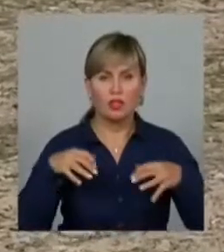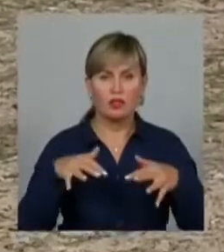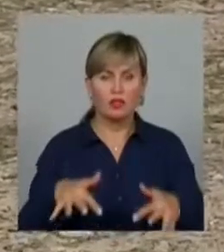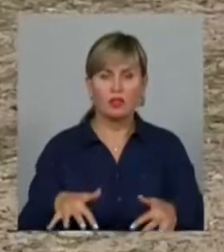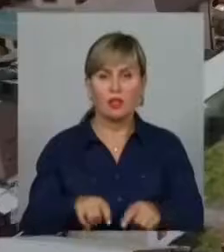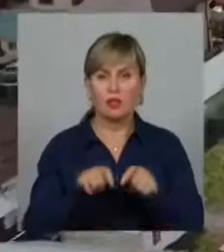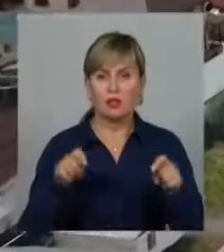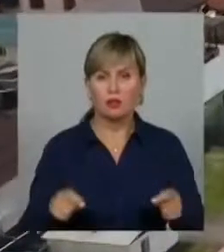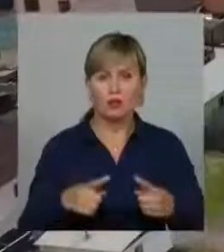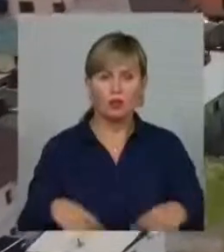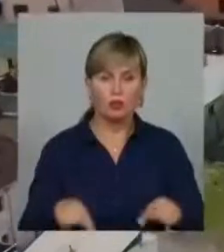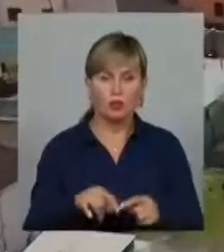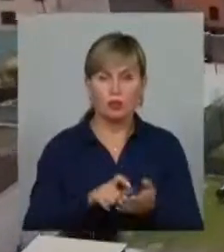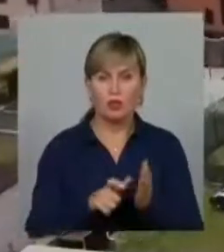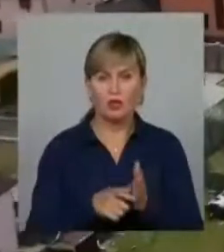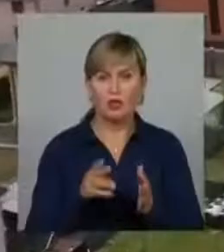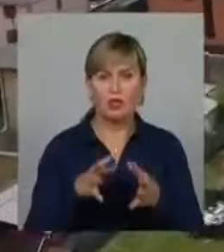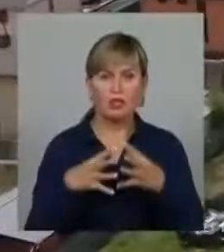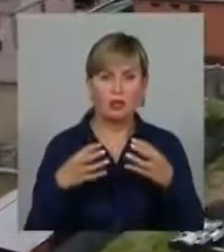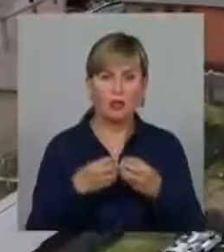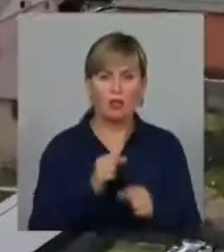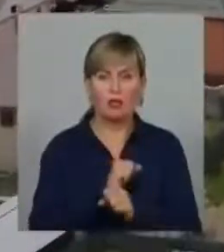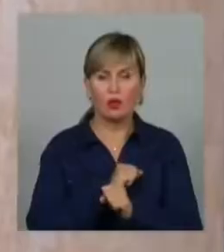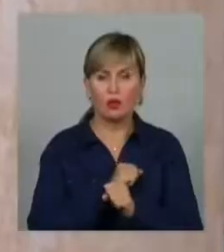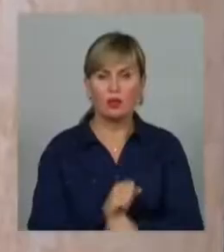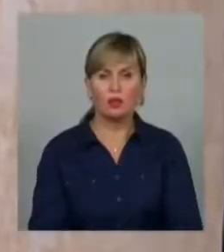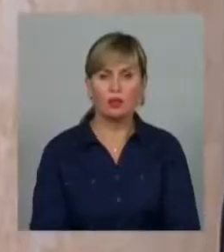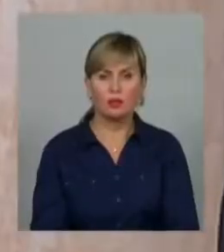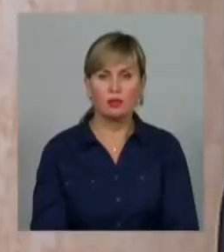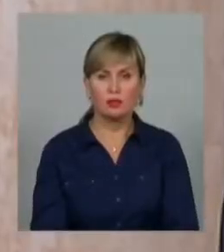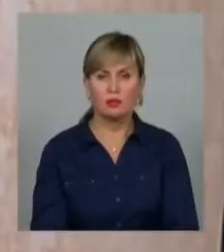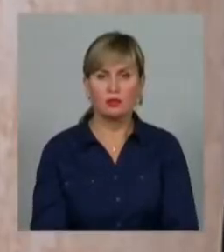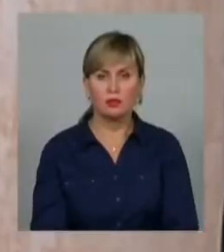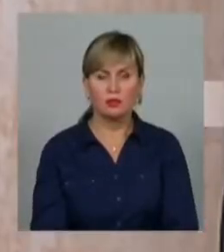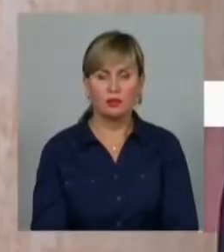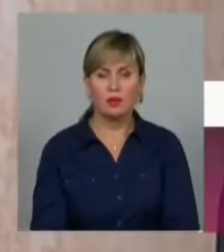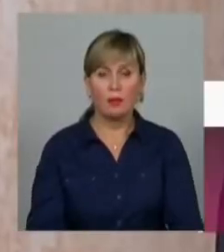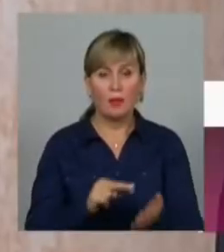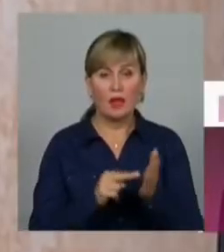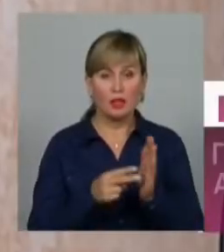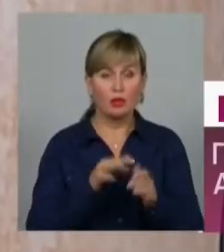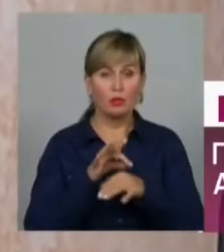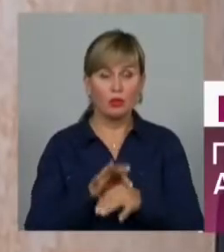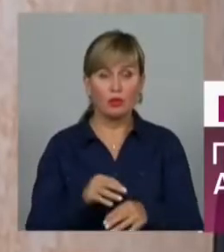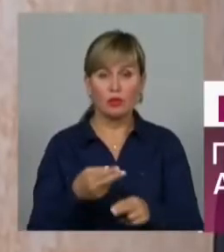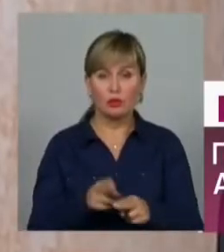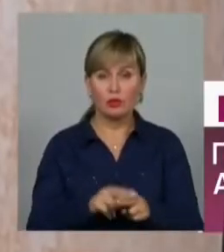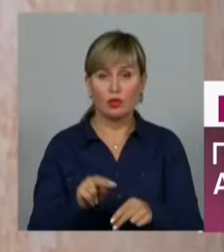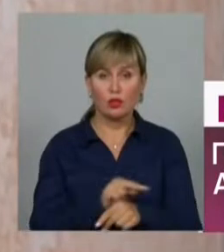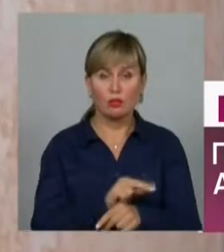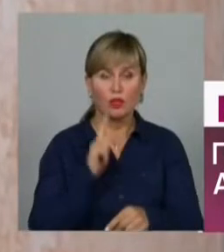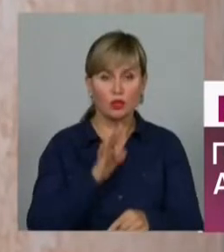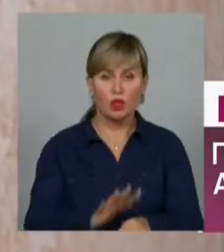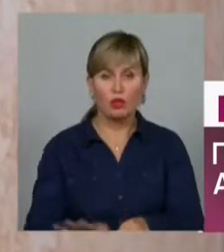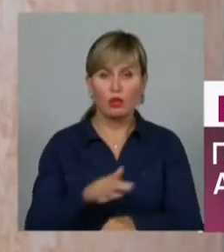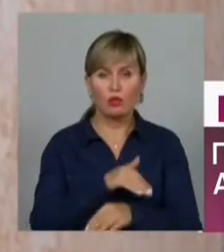развернуть на участке и площадки для семейного отдыха асанова качеству я вижу своим около неру им провести текущий ремонт зеленой зоны